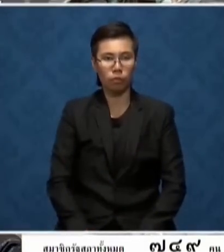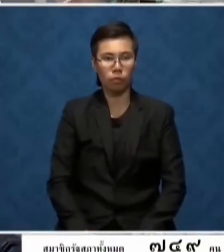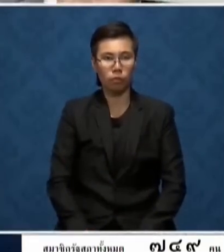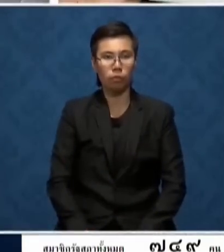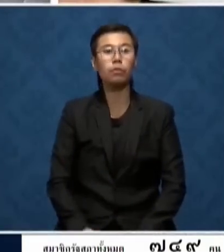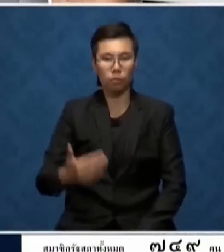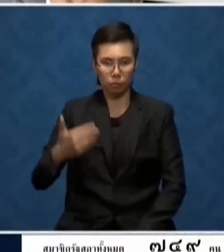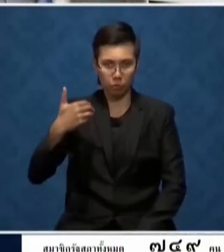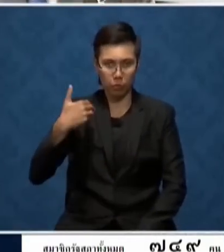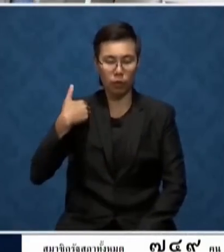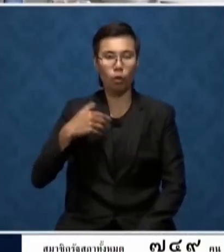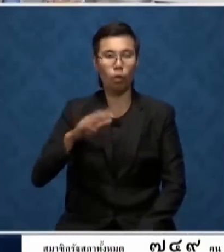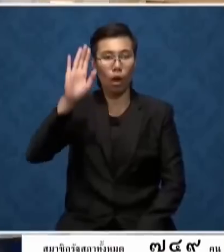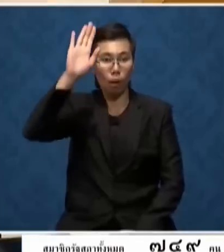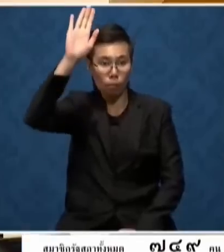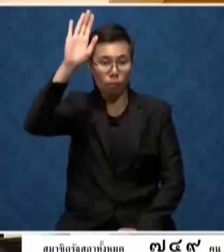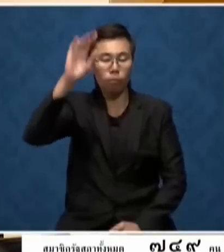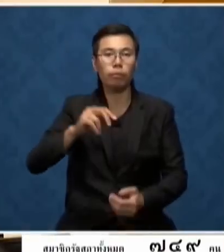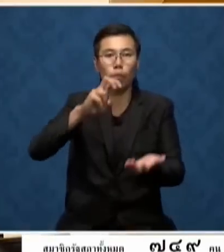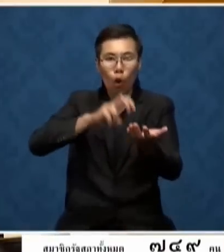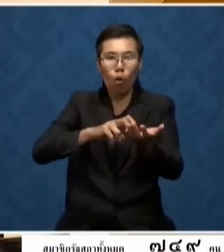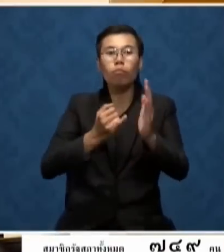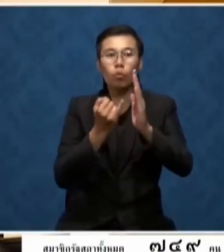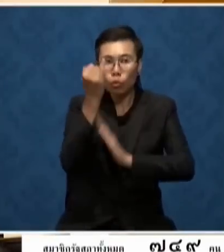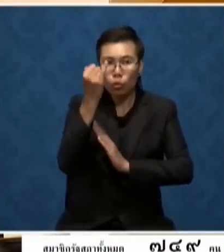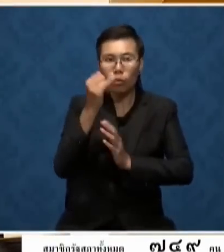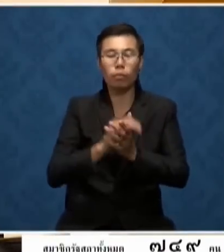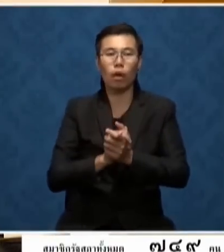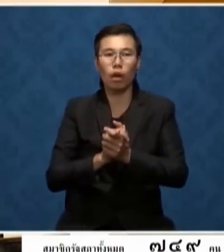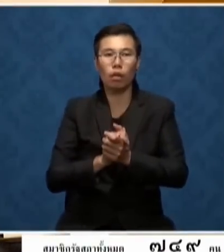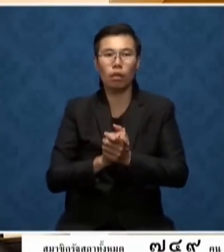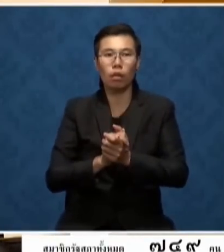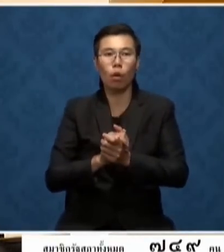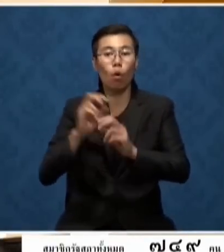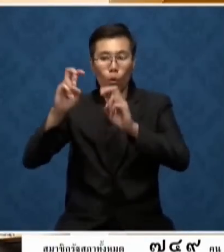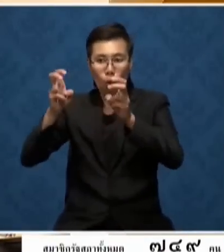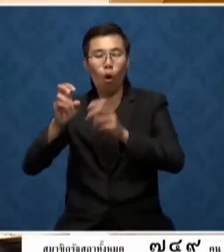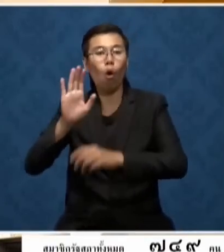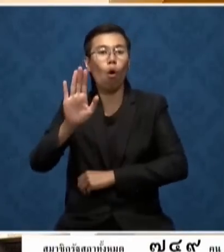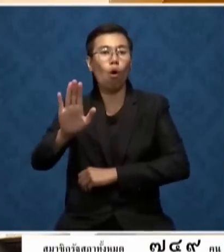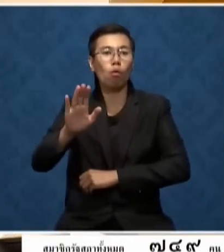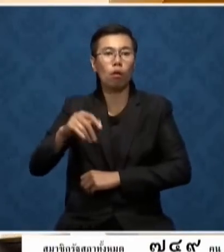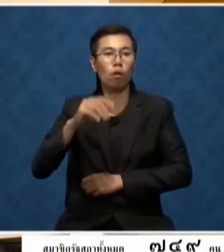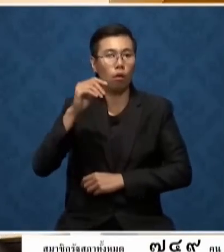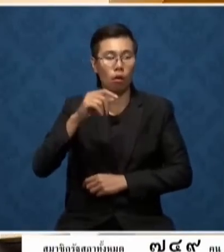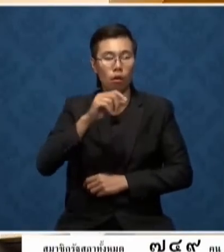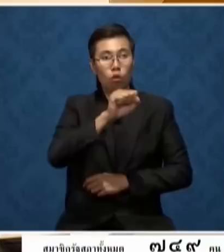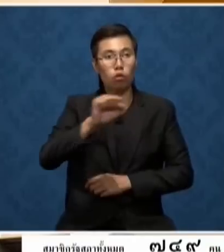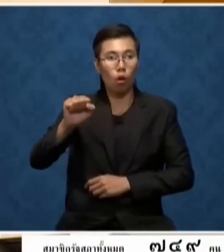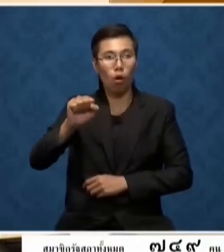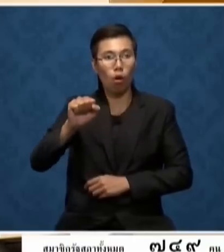ผู้รับรองถูกต้องนะครับจะตีของคุณอาคเนย์นะครับมีผู้เสนอเป็นอย่างอื่นนะครับ